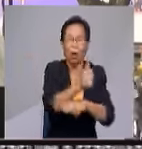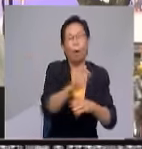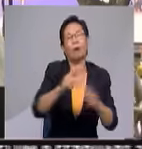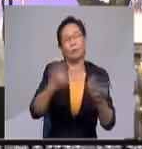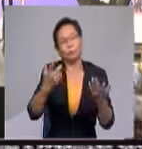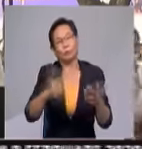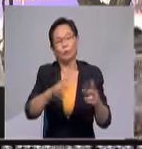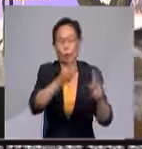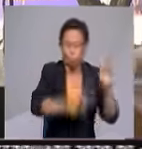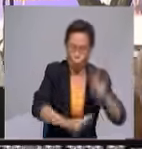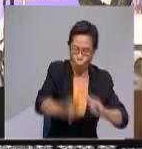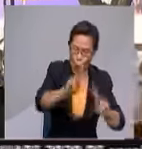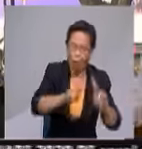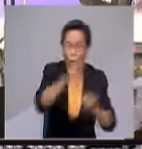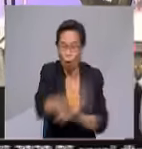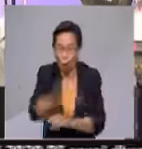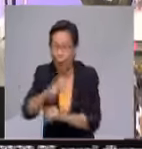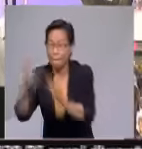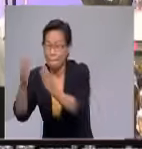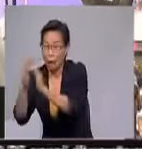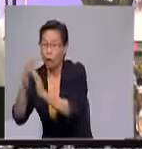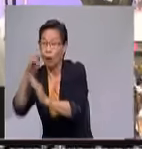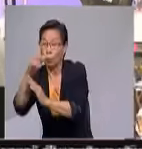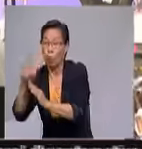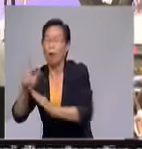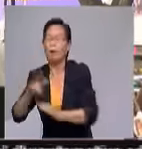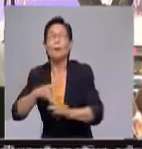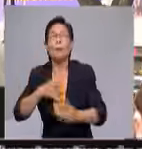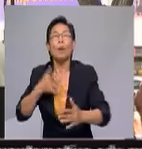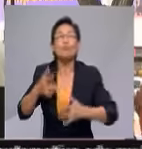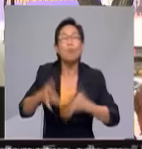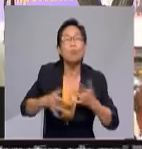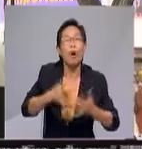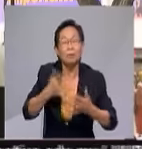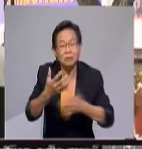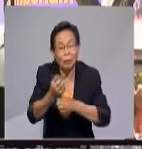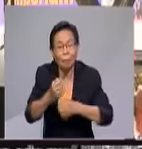ni dapat merasailah apa yang orang kata